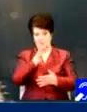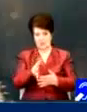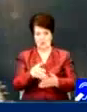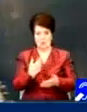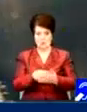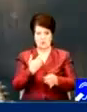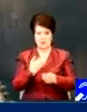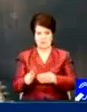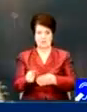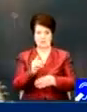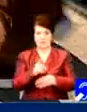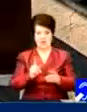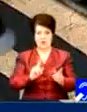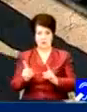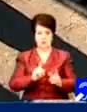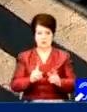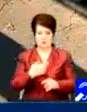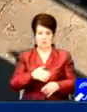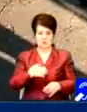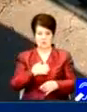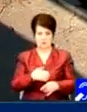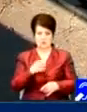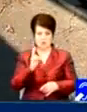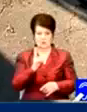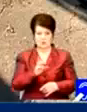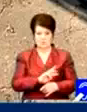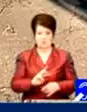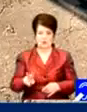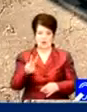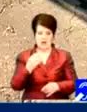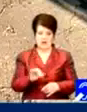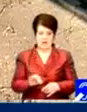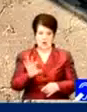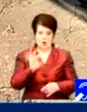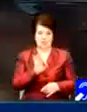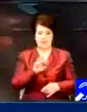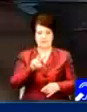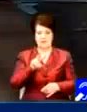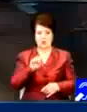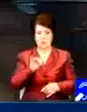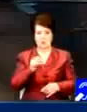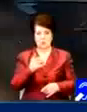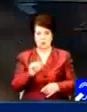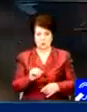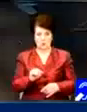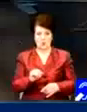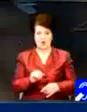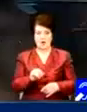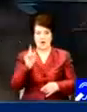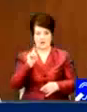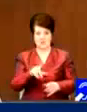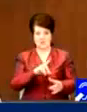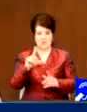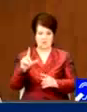Bugetul alocat de Consiliul Municipal Chișinău este de 20 de milioane de lei. Octavian Lungu îl succede pe Vitalie Buducel, care a